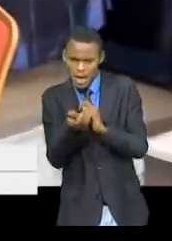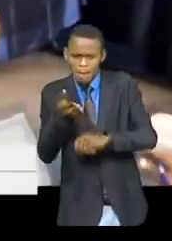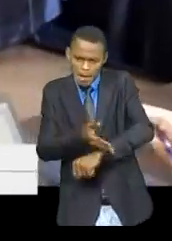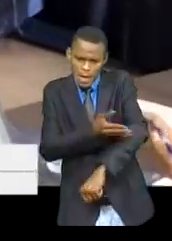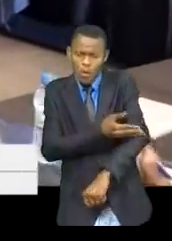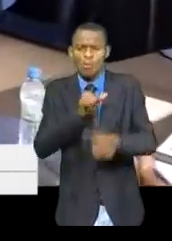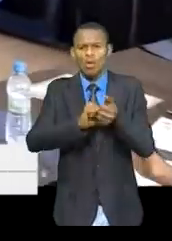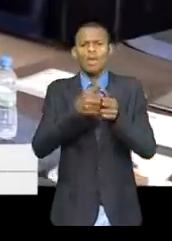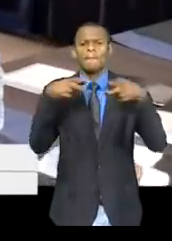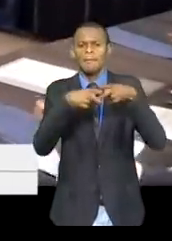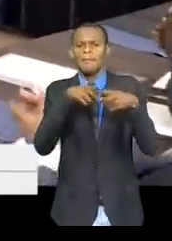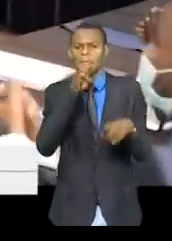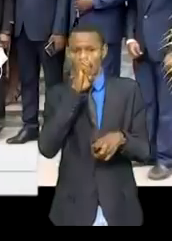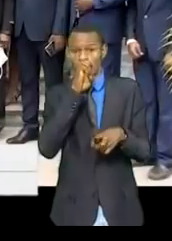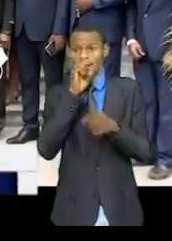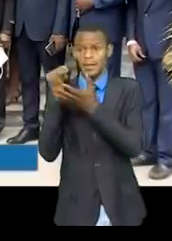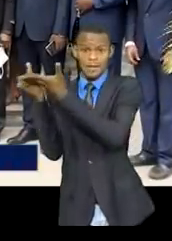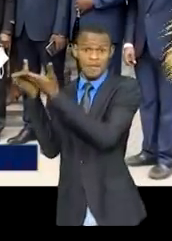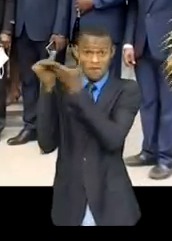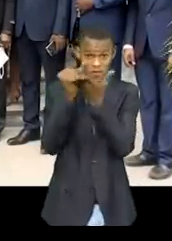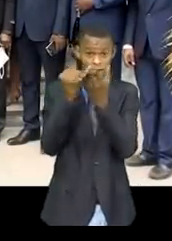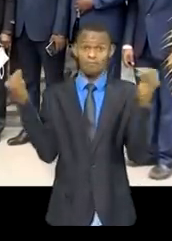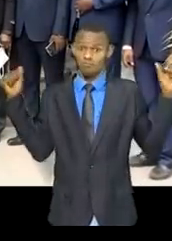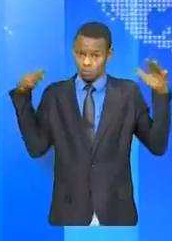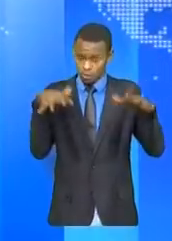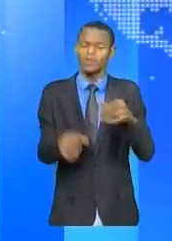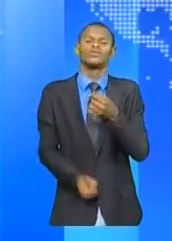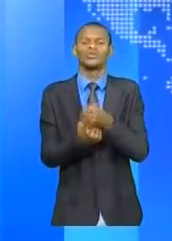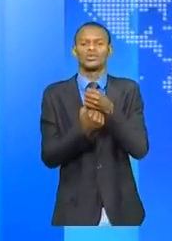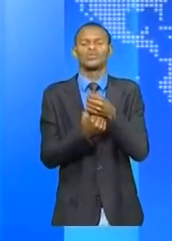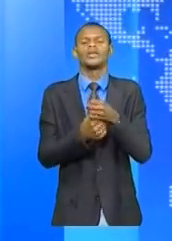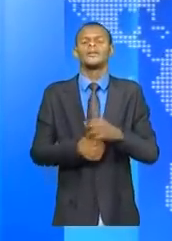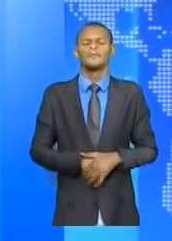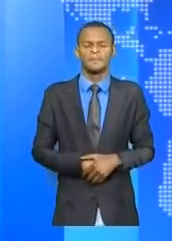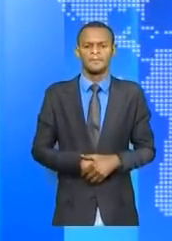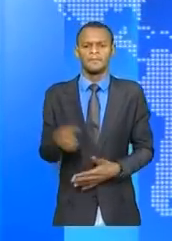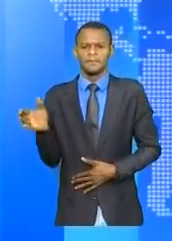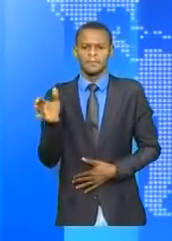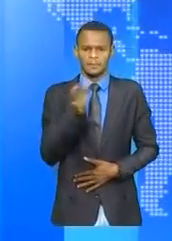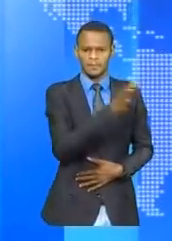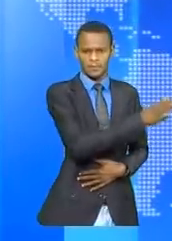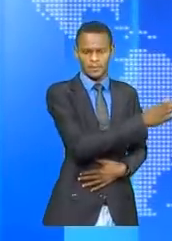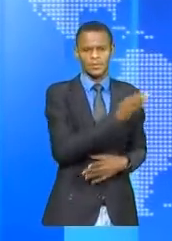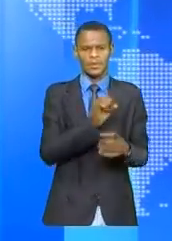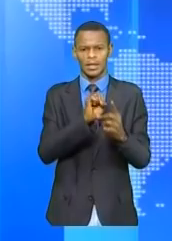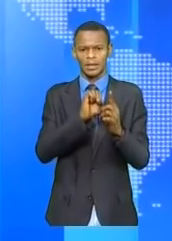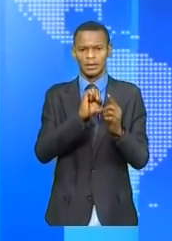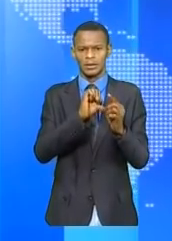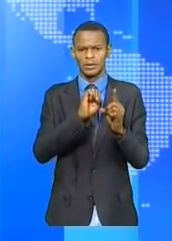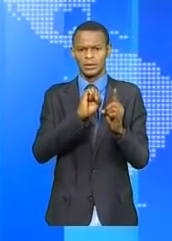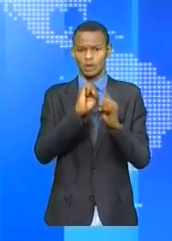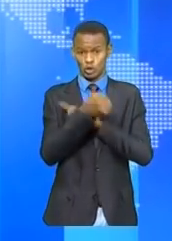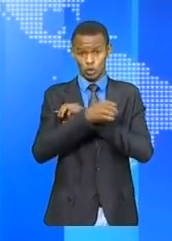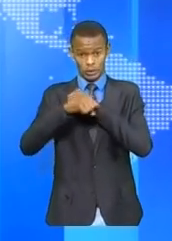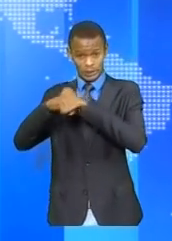électricité, attirer les investisseurs et réaliser les recettes. La situation sécuritaire et humanitaire sur l'ensemble du